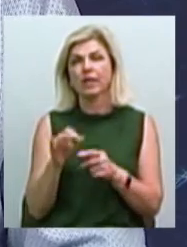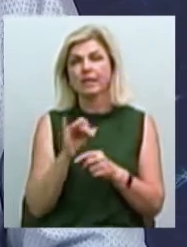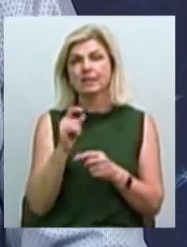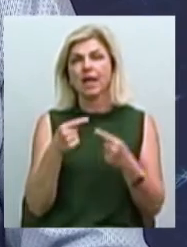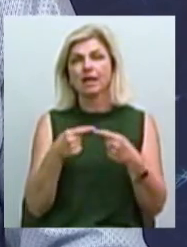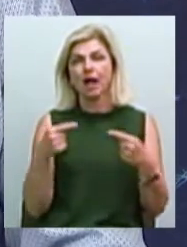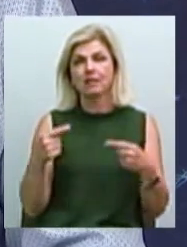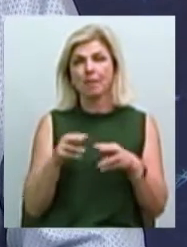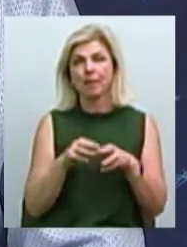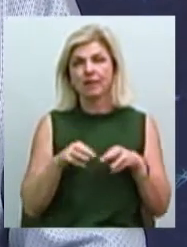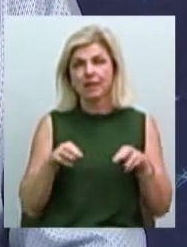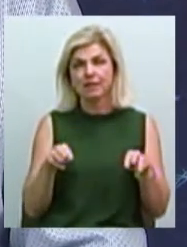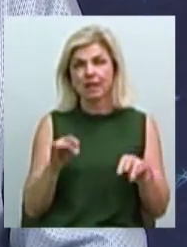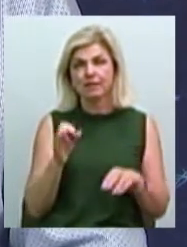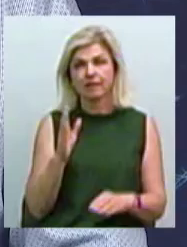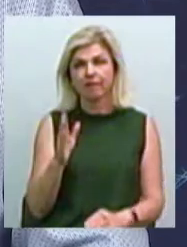министерств и ведомств, которые